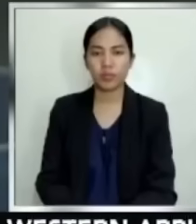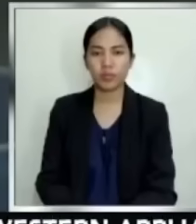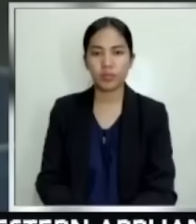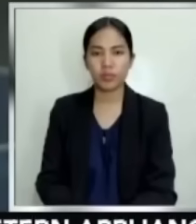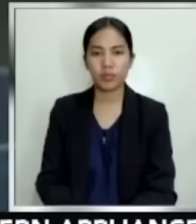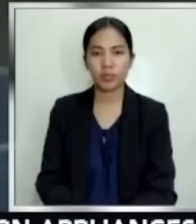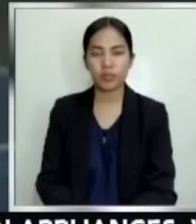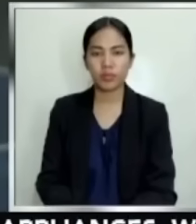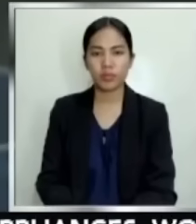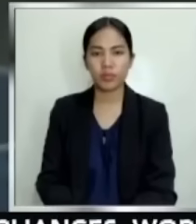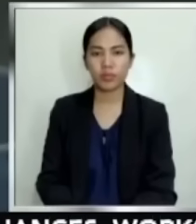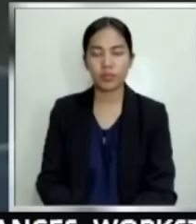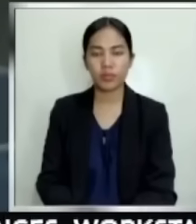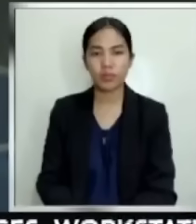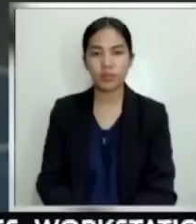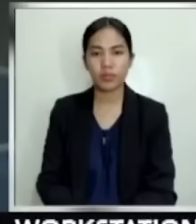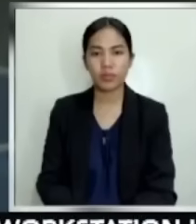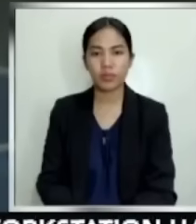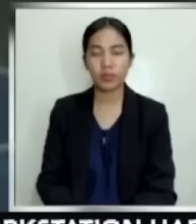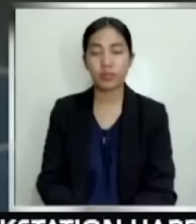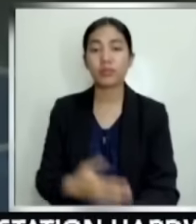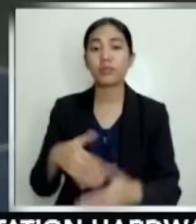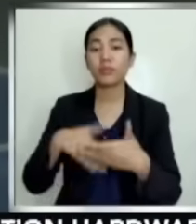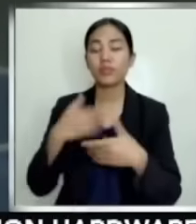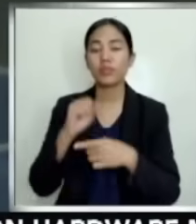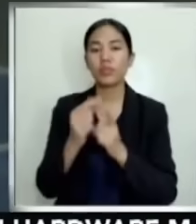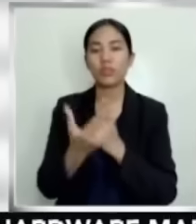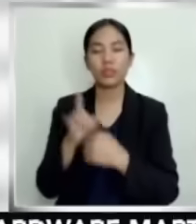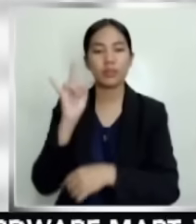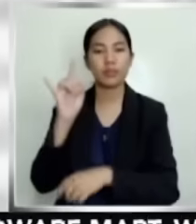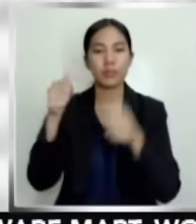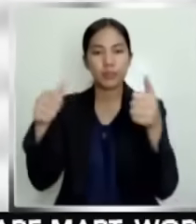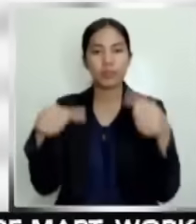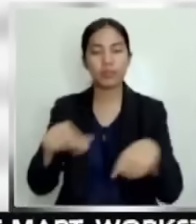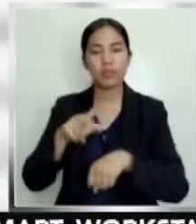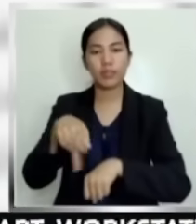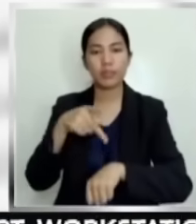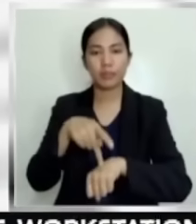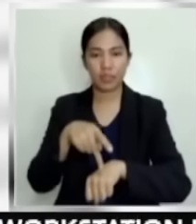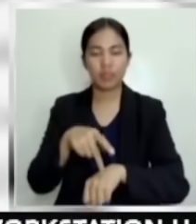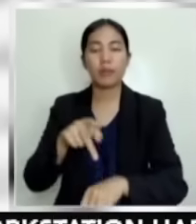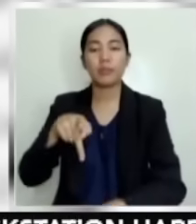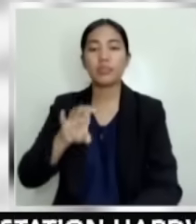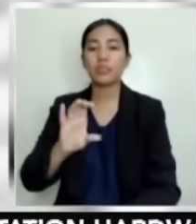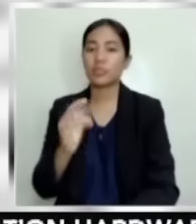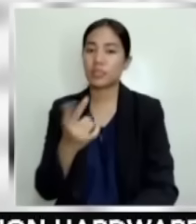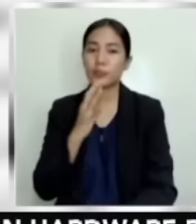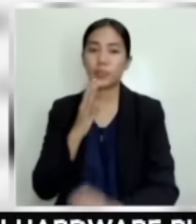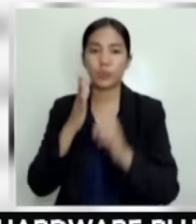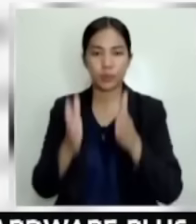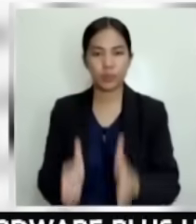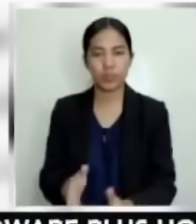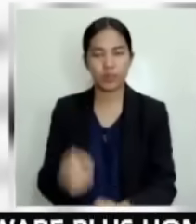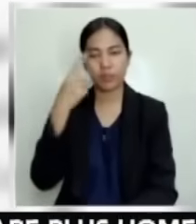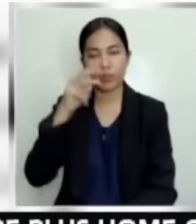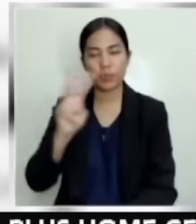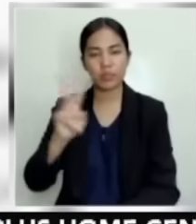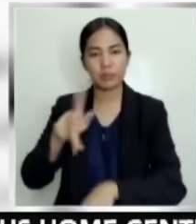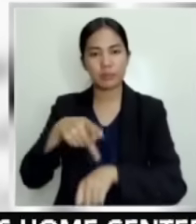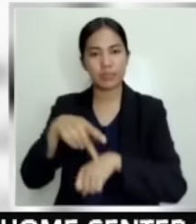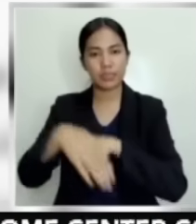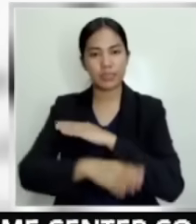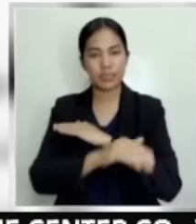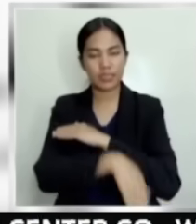Samantalang, Emil, sa isa namang social media post, sinabi ni Philippine Coast Guard spokesperson for the West Philippine Sea, Commodore